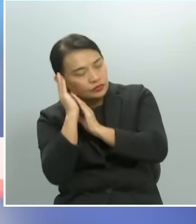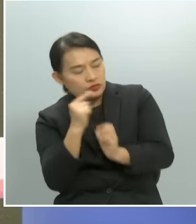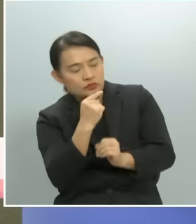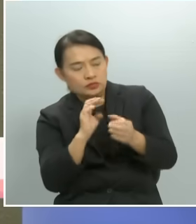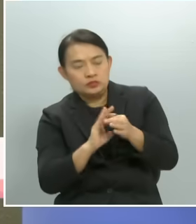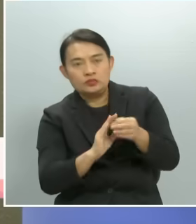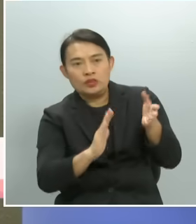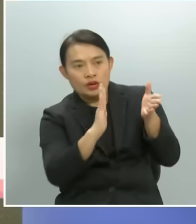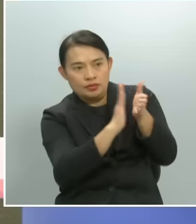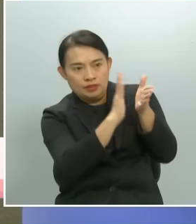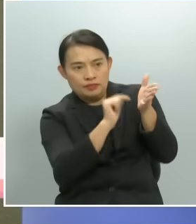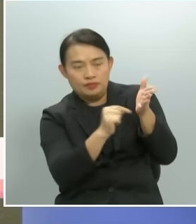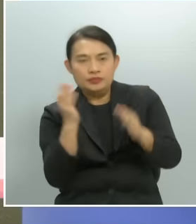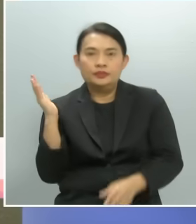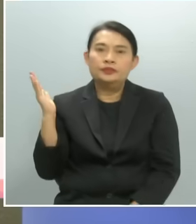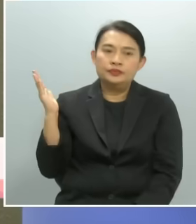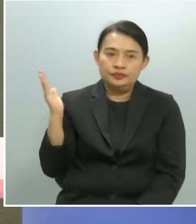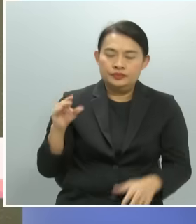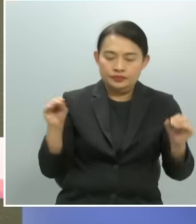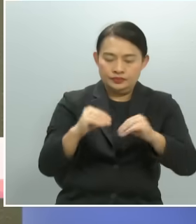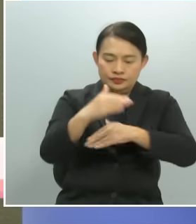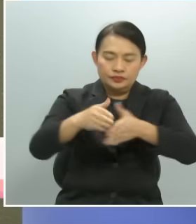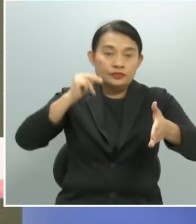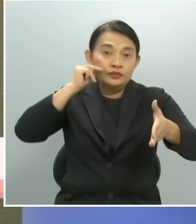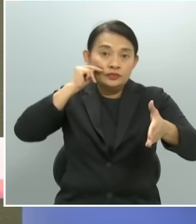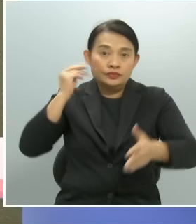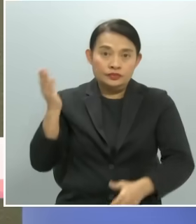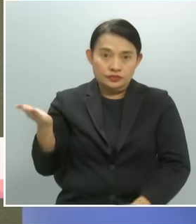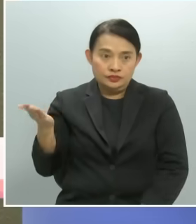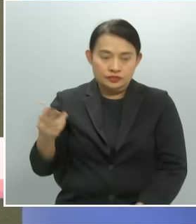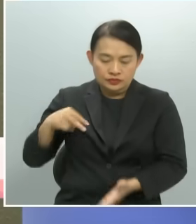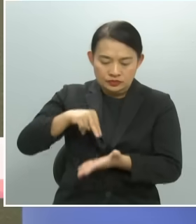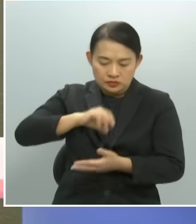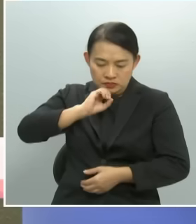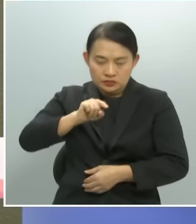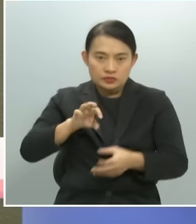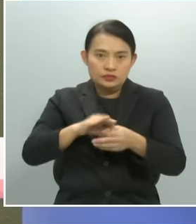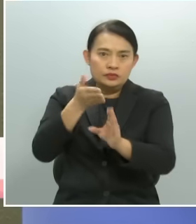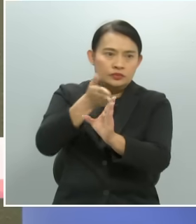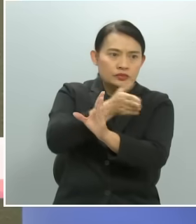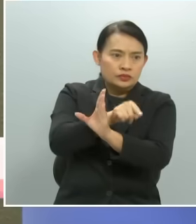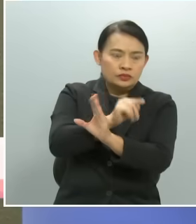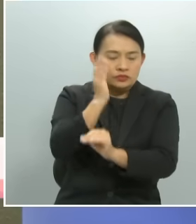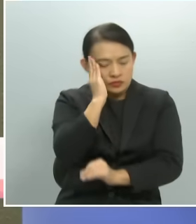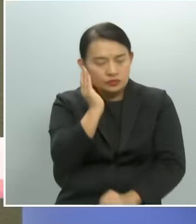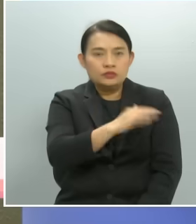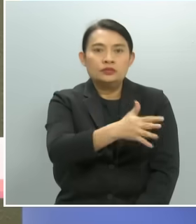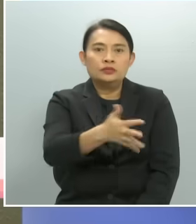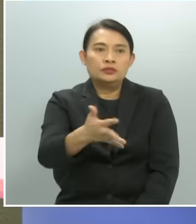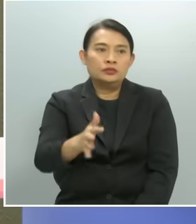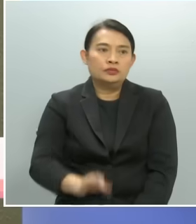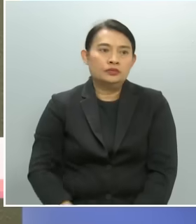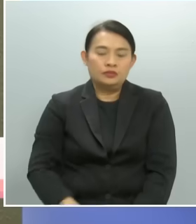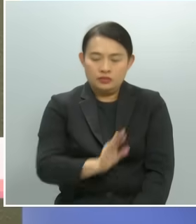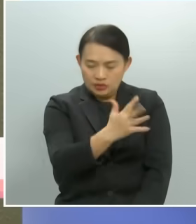นะฮะซึ่งอยู่ฝั่งผนังห้องน้ำนี่แหละครับท่านผู้ชมครับตนเองยืนยันนะครับว่าก่อนนอนเนี่ยมันไม่มีจริงๆอืมมันไม่มี